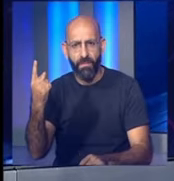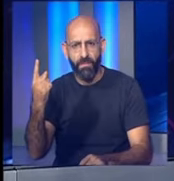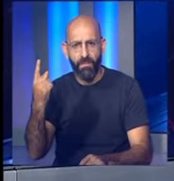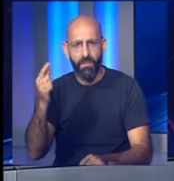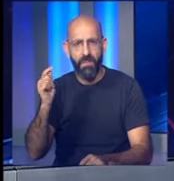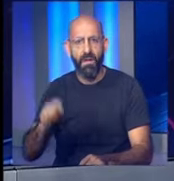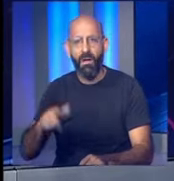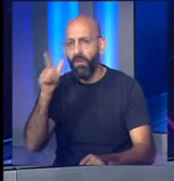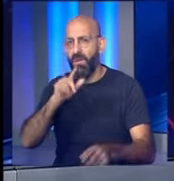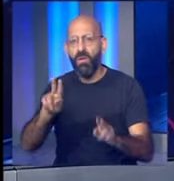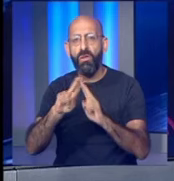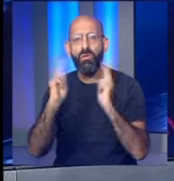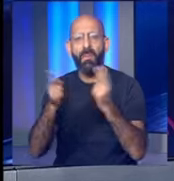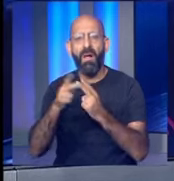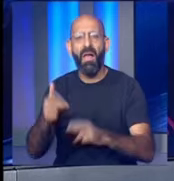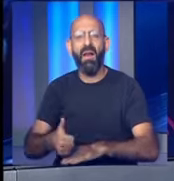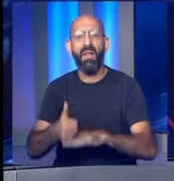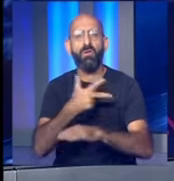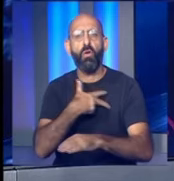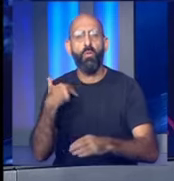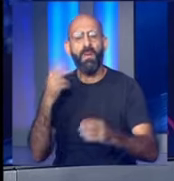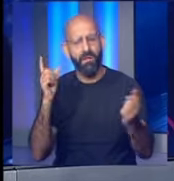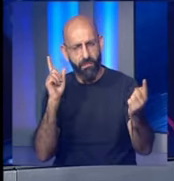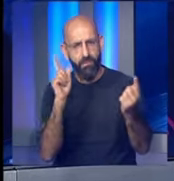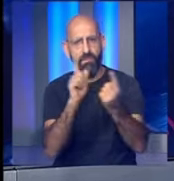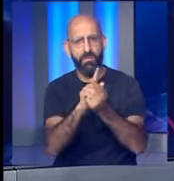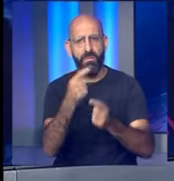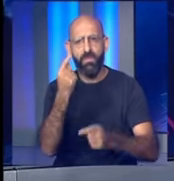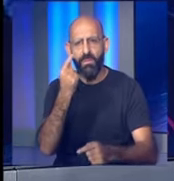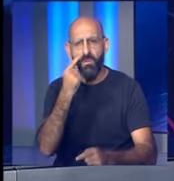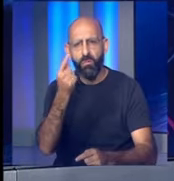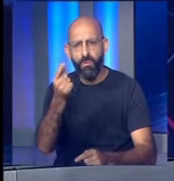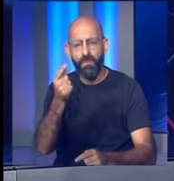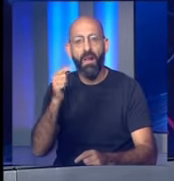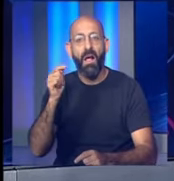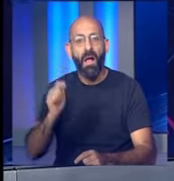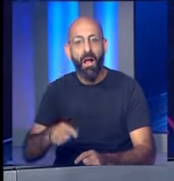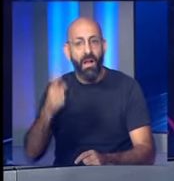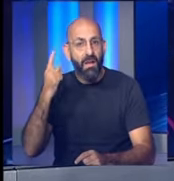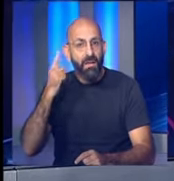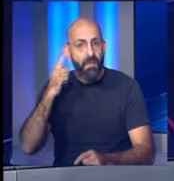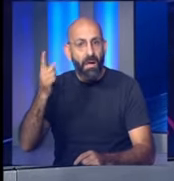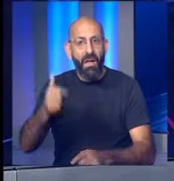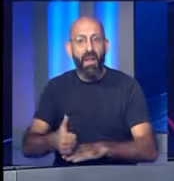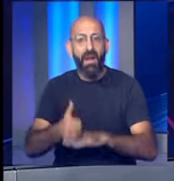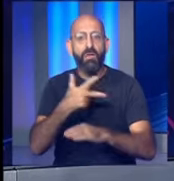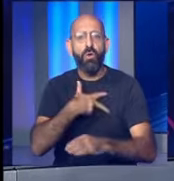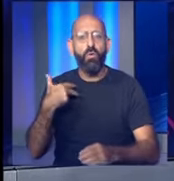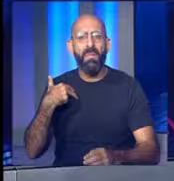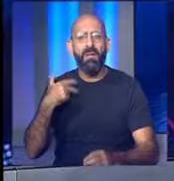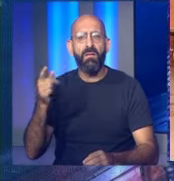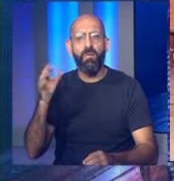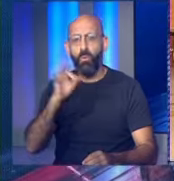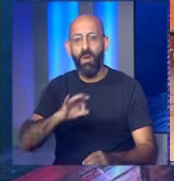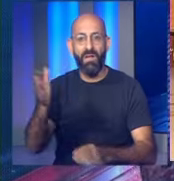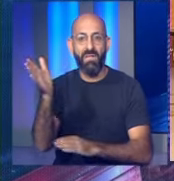وتنفيذ القرار 1701، وسيجري اليوم لهذه الغاية اجتماعا مع رئيس الوزراء كير